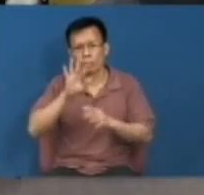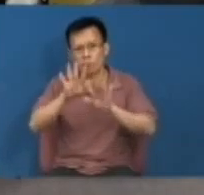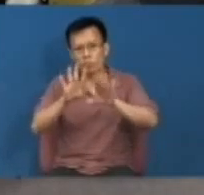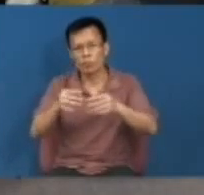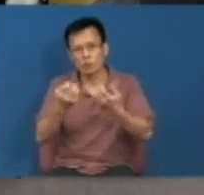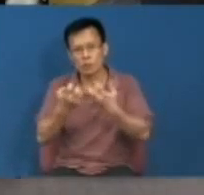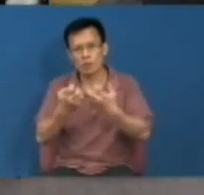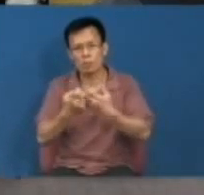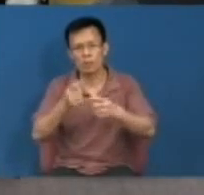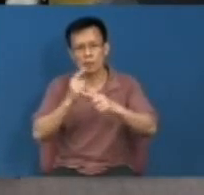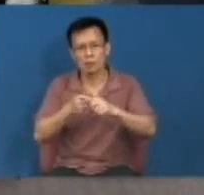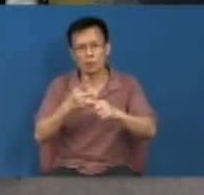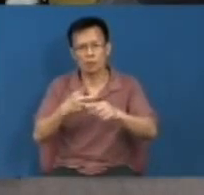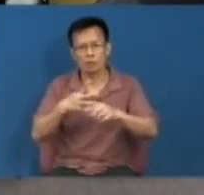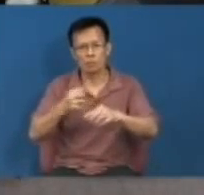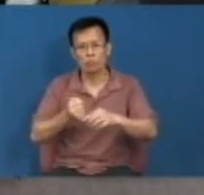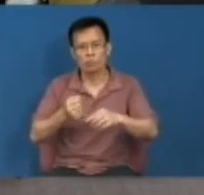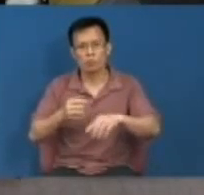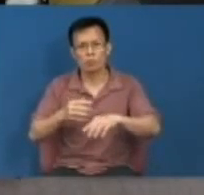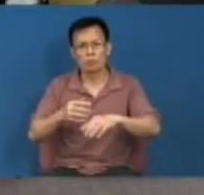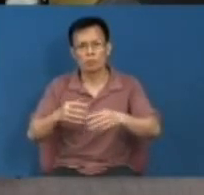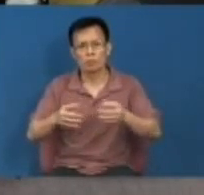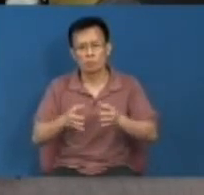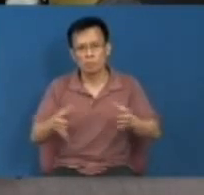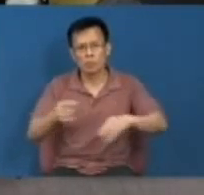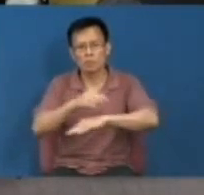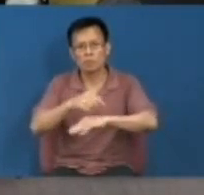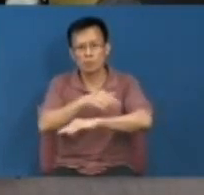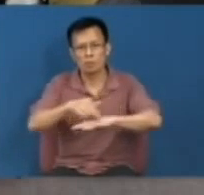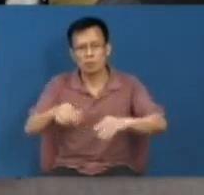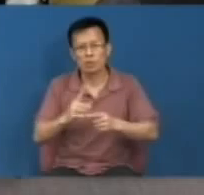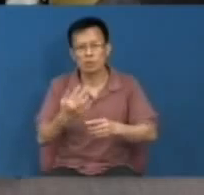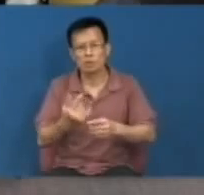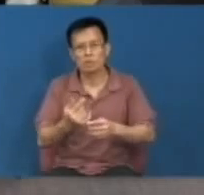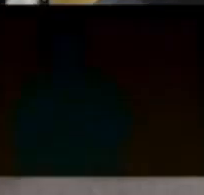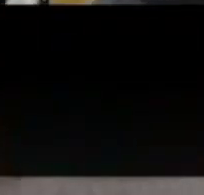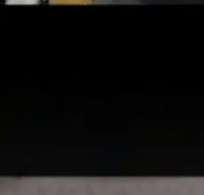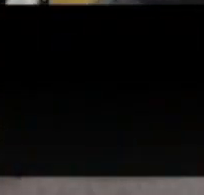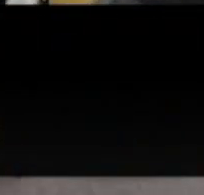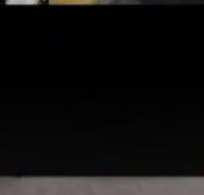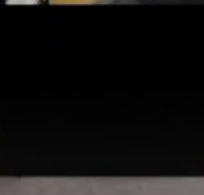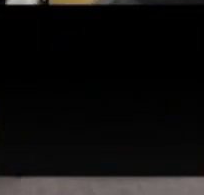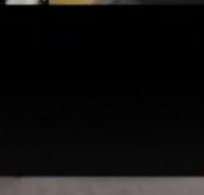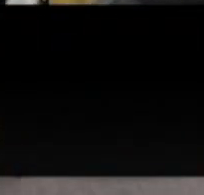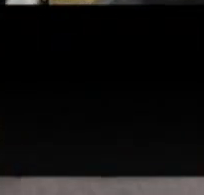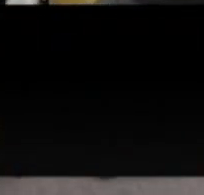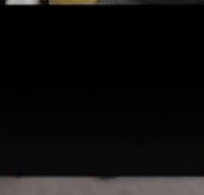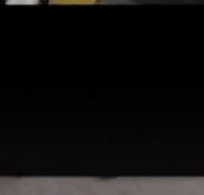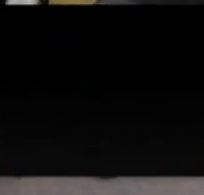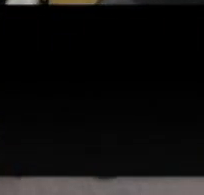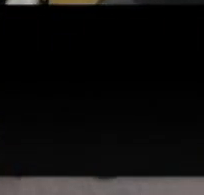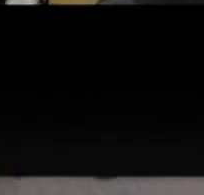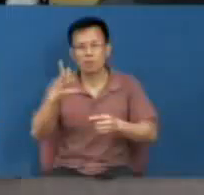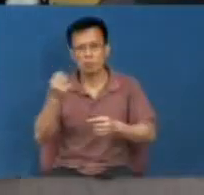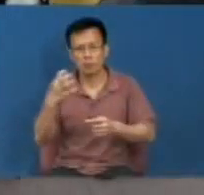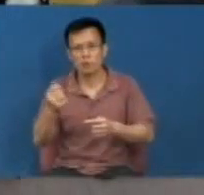計嗰個係咪實用面積計㗎？每一尺點計㗎？係 啊，實用面積我哋建築面積就1050尺。但係佢哋估 咁又加咁你一半喎，又